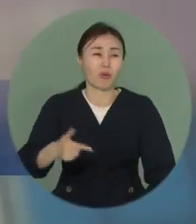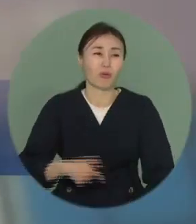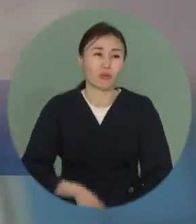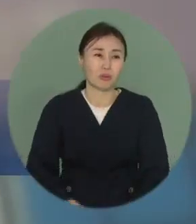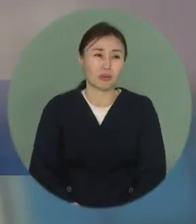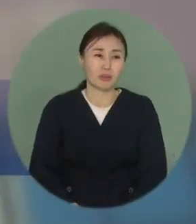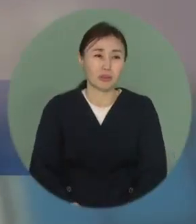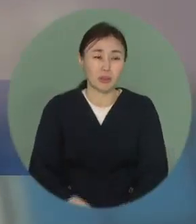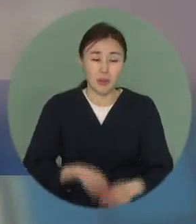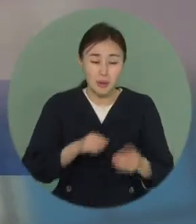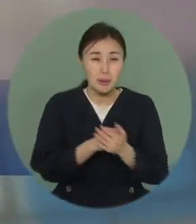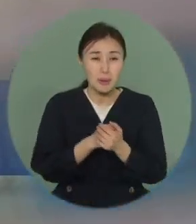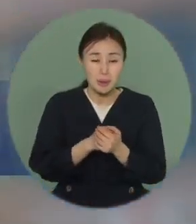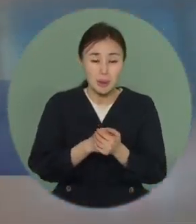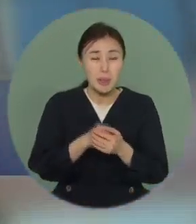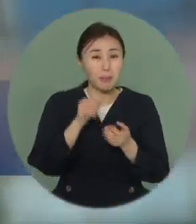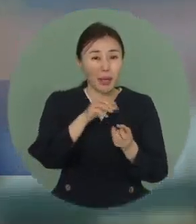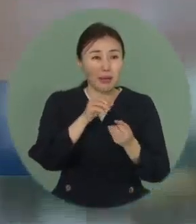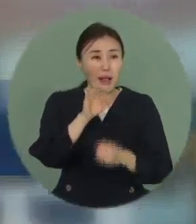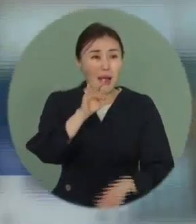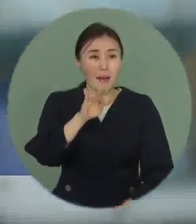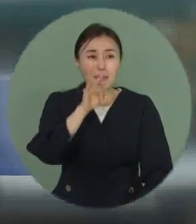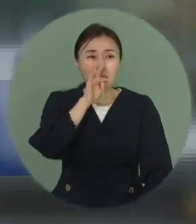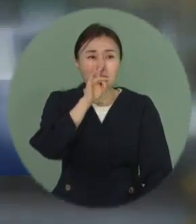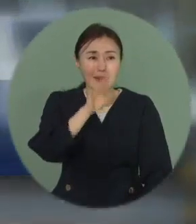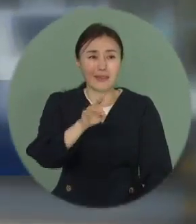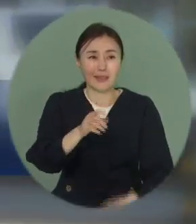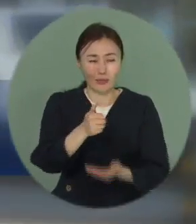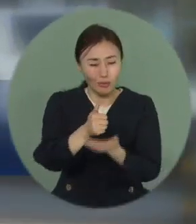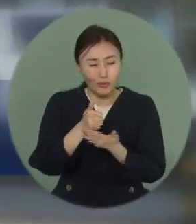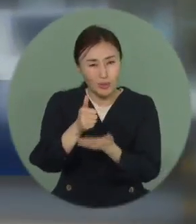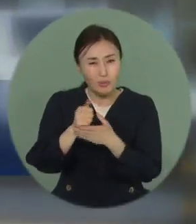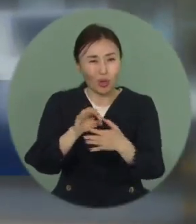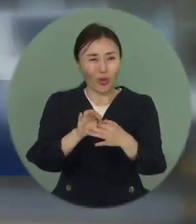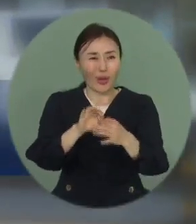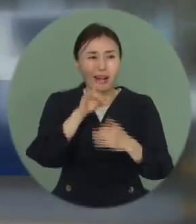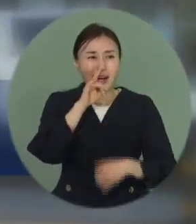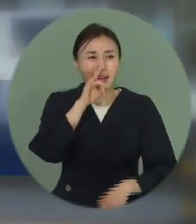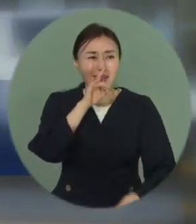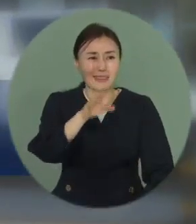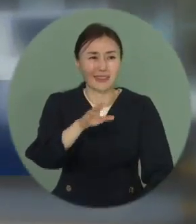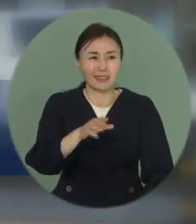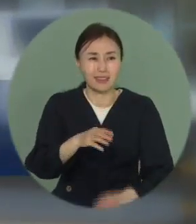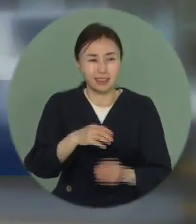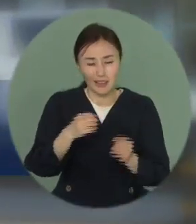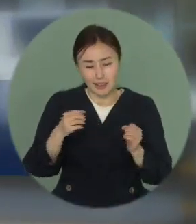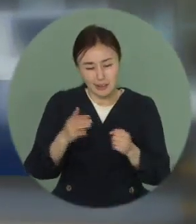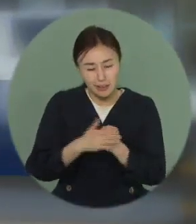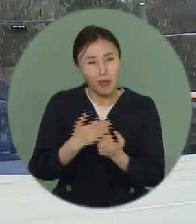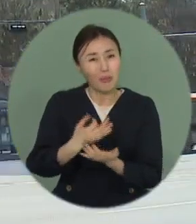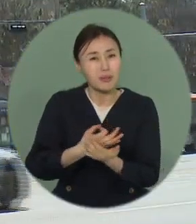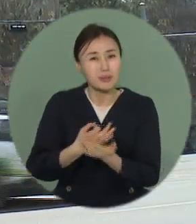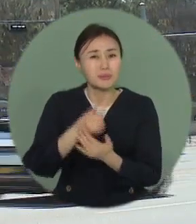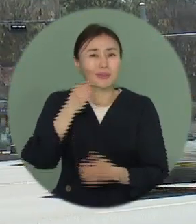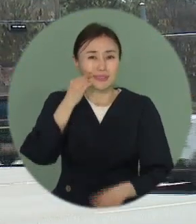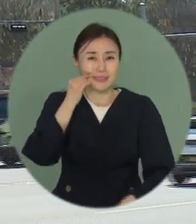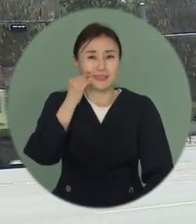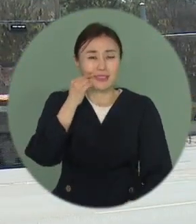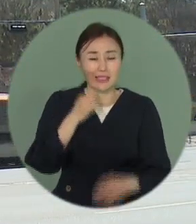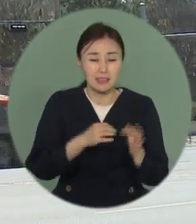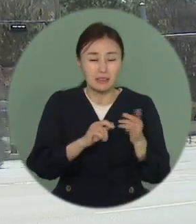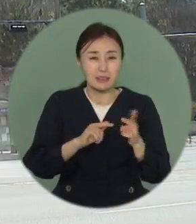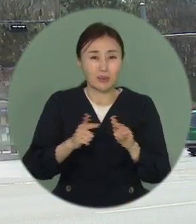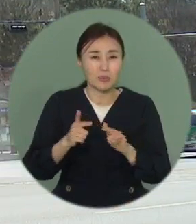안 코스 자체도 아예 안 손이 아예 뭔가 못가지고 저희도 출 완전